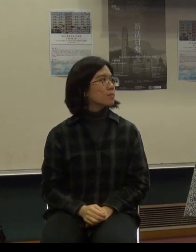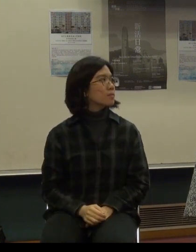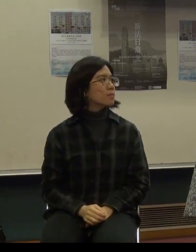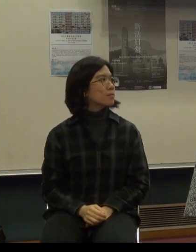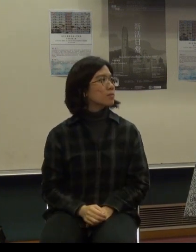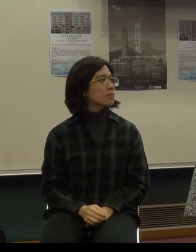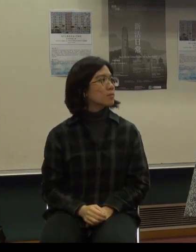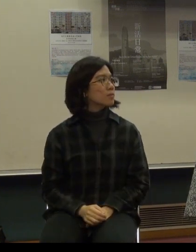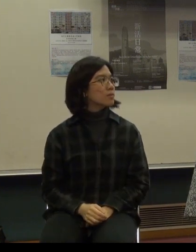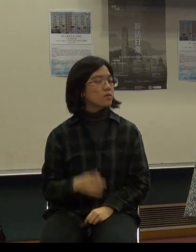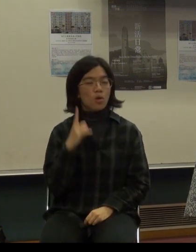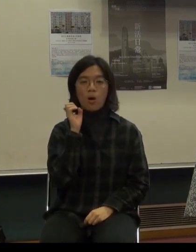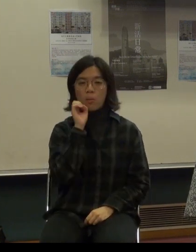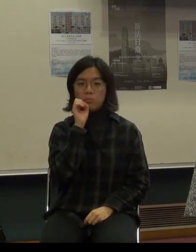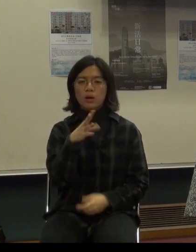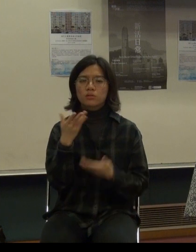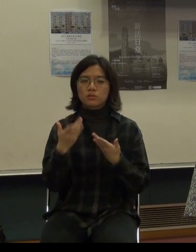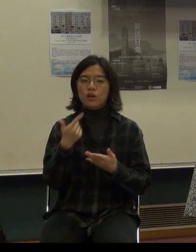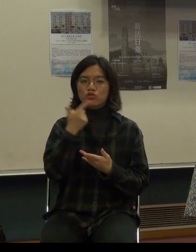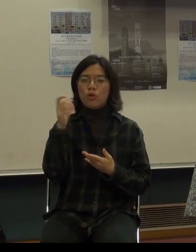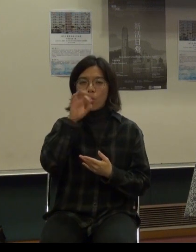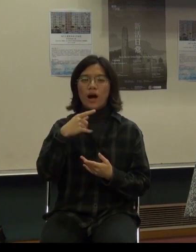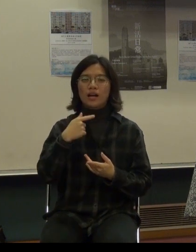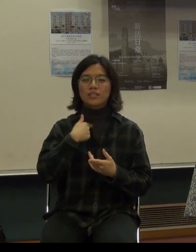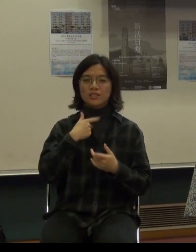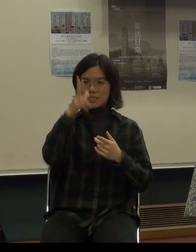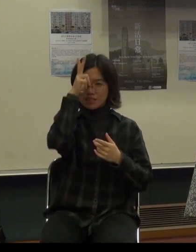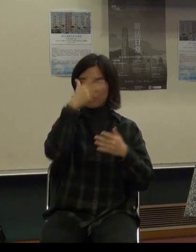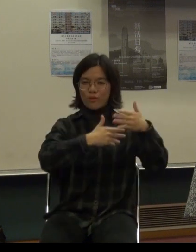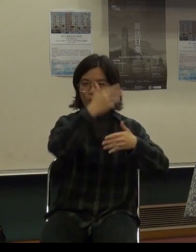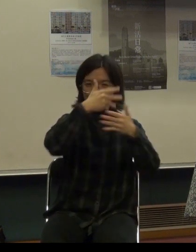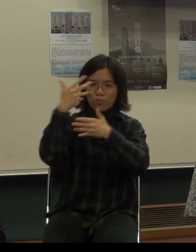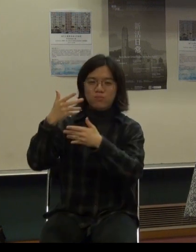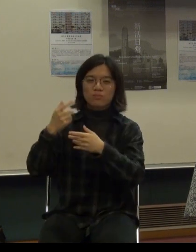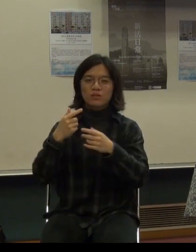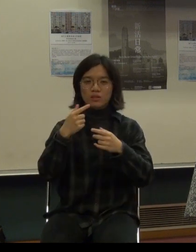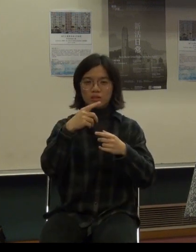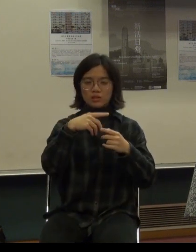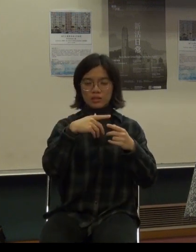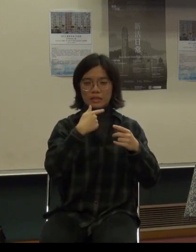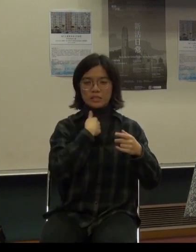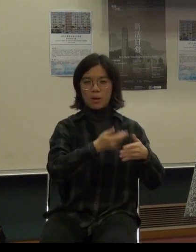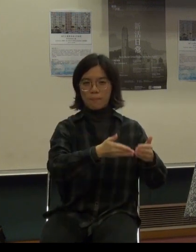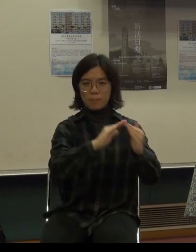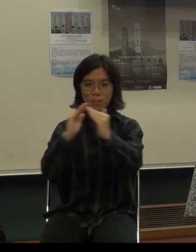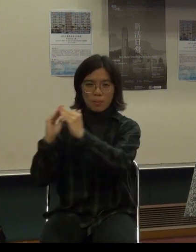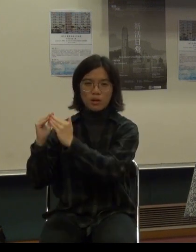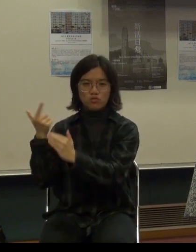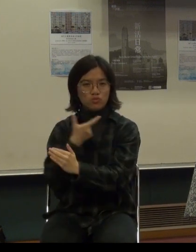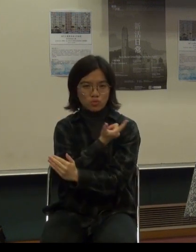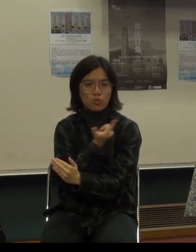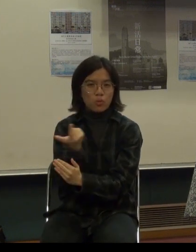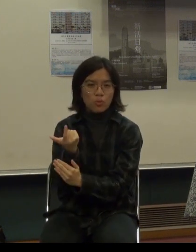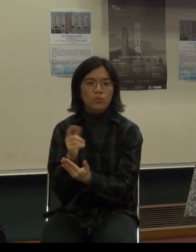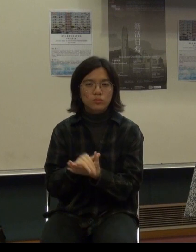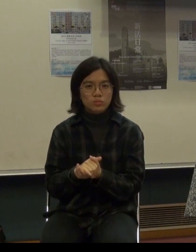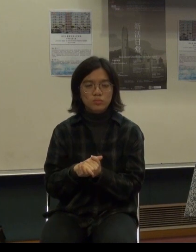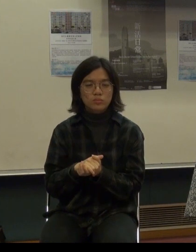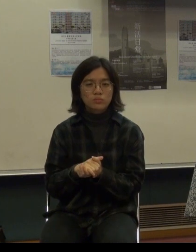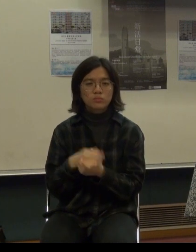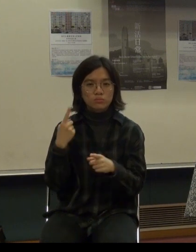我想問，其實現在很多說要興建公屋、啊、或者等等的不同的建築、啊、公共建築等等、啊、其實這